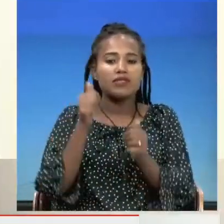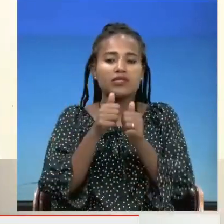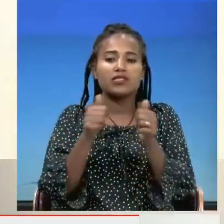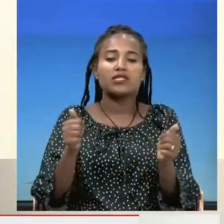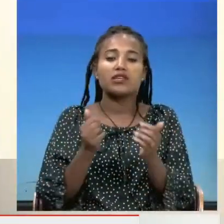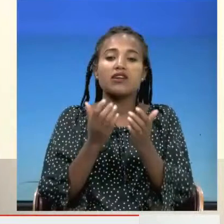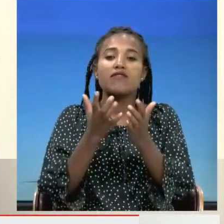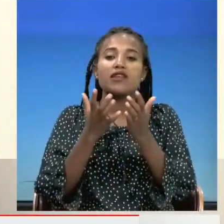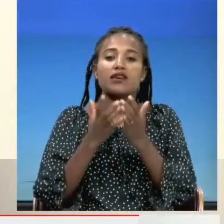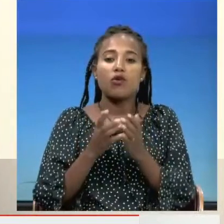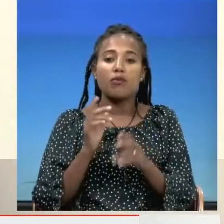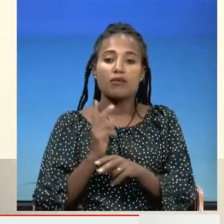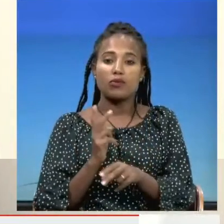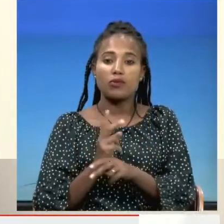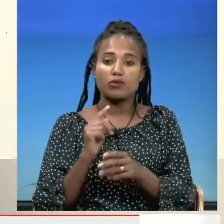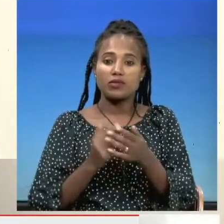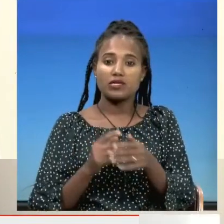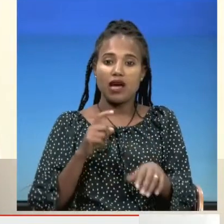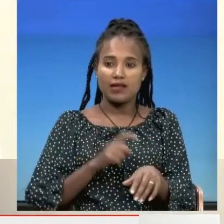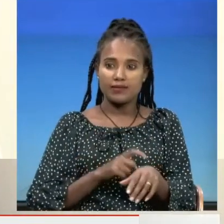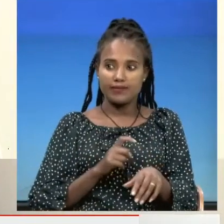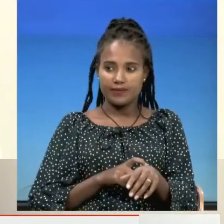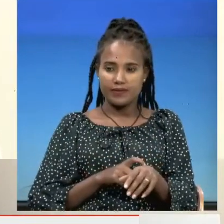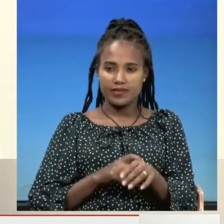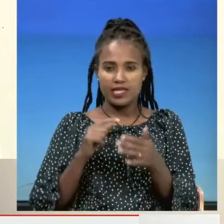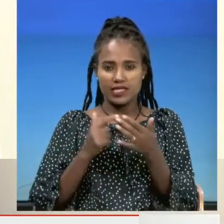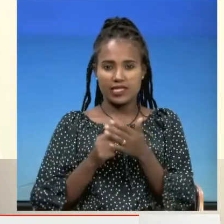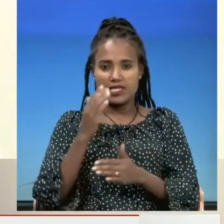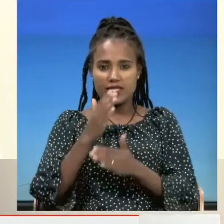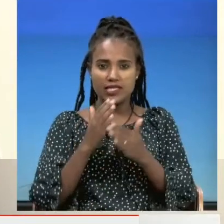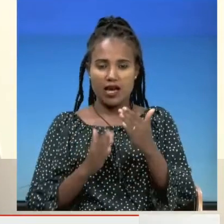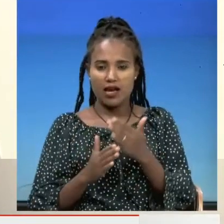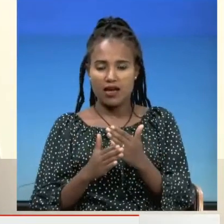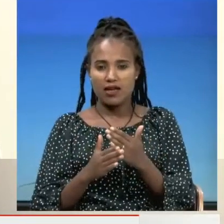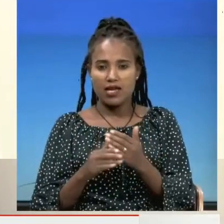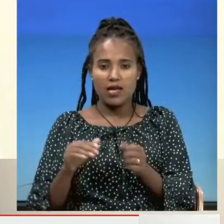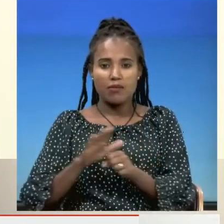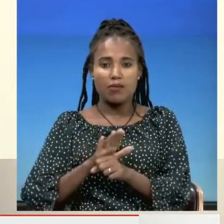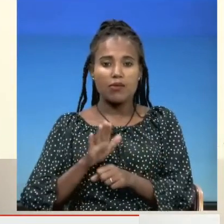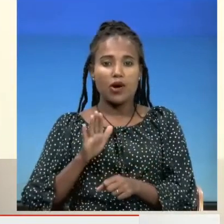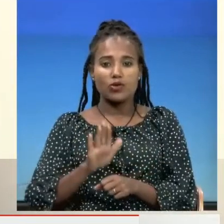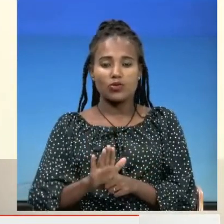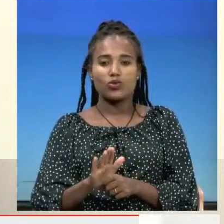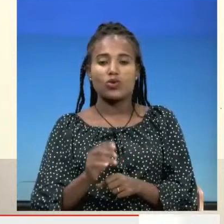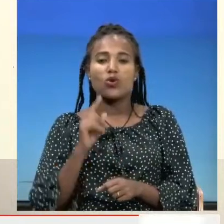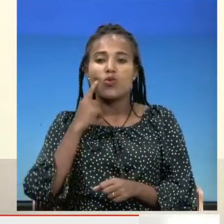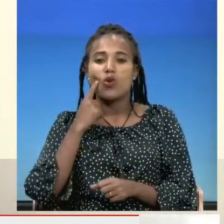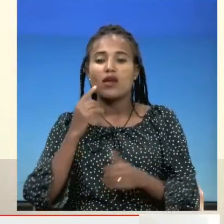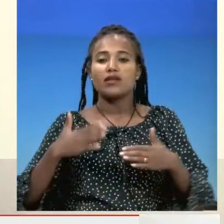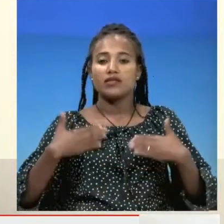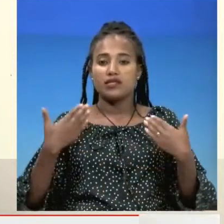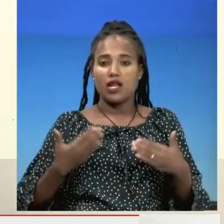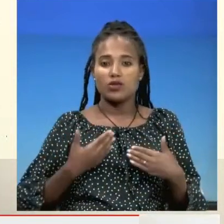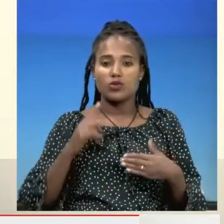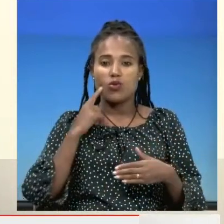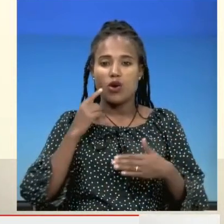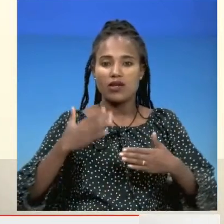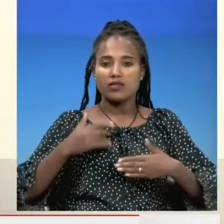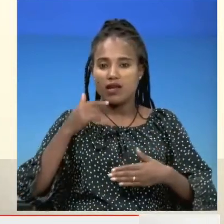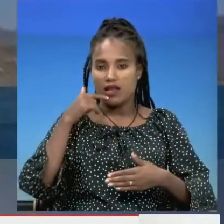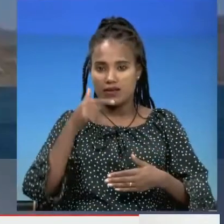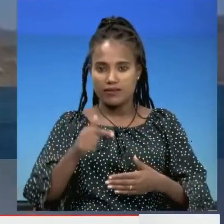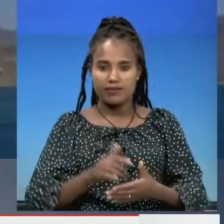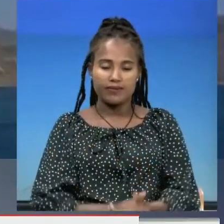ቋምጠው በሚጠባበቁበት ሰዓት ለዚህ ደረጃ በመብቃቱ እንኳን ደስ አላችሁ፣ እንኳን ደስ